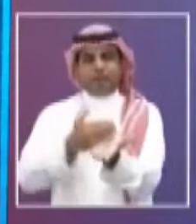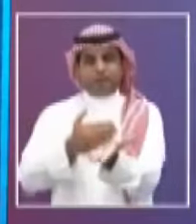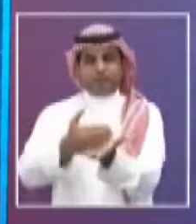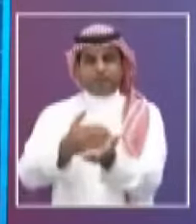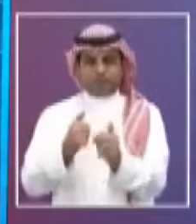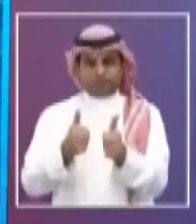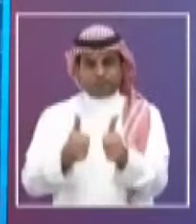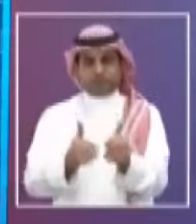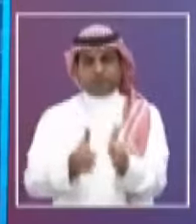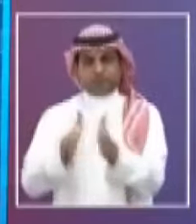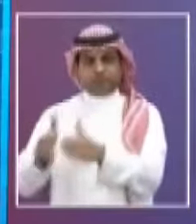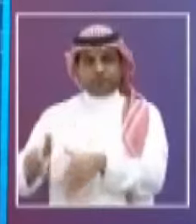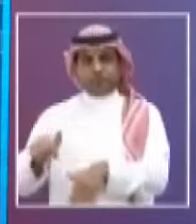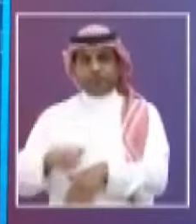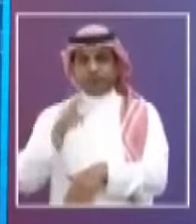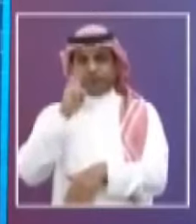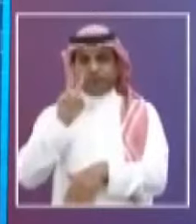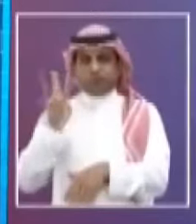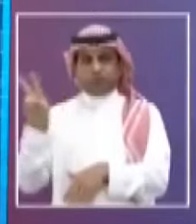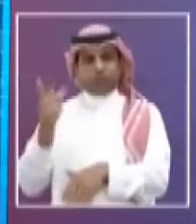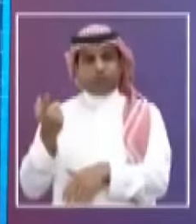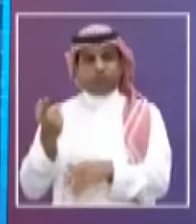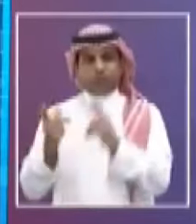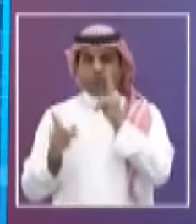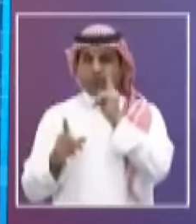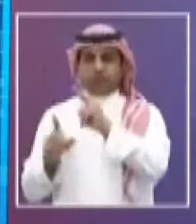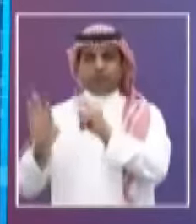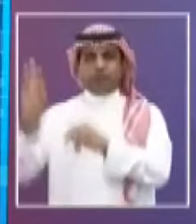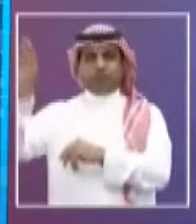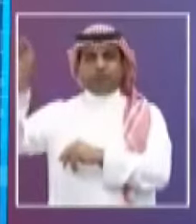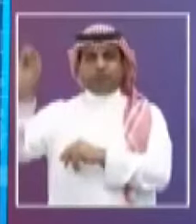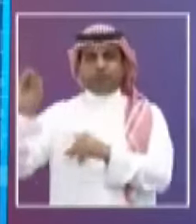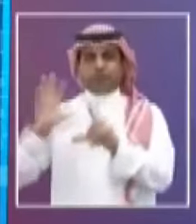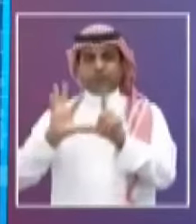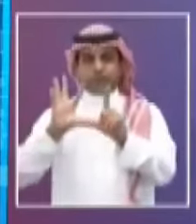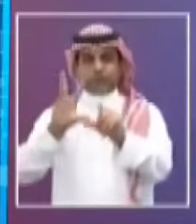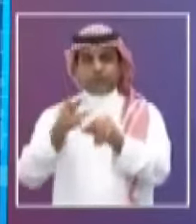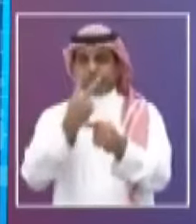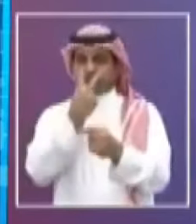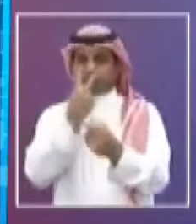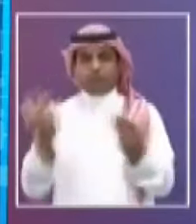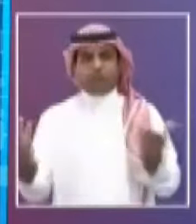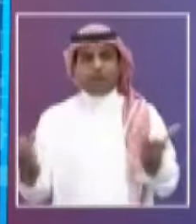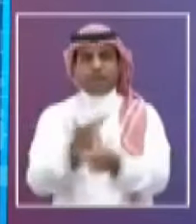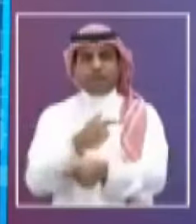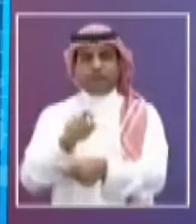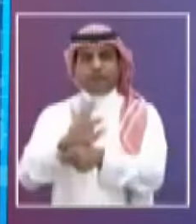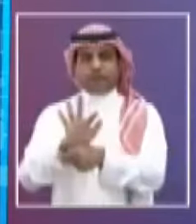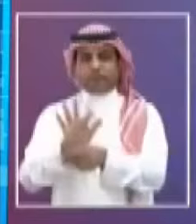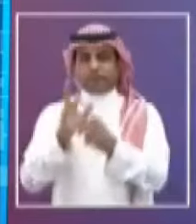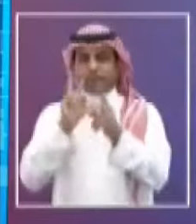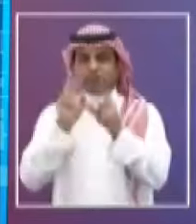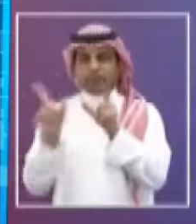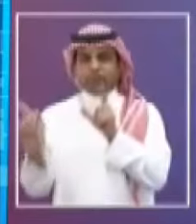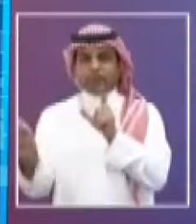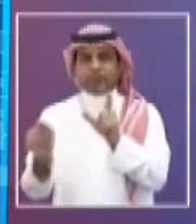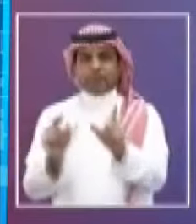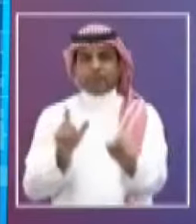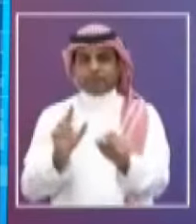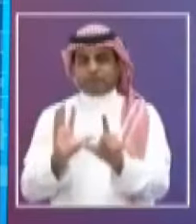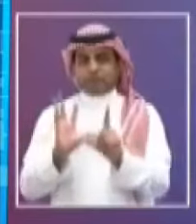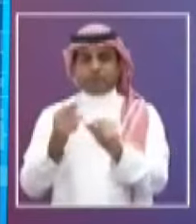هذه الخريطة سيتم متابعة أسبوع كامل، عدد الحالات التي سيتم رصدها في